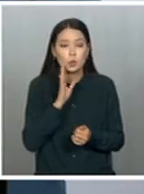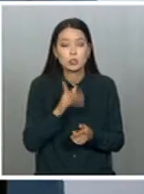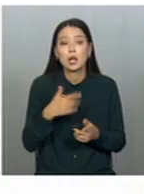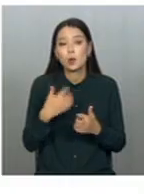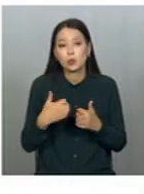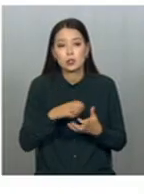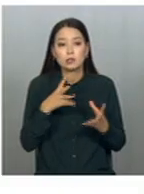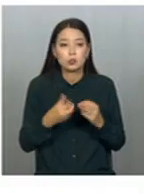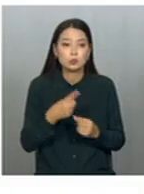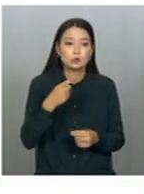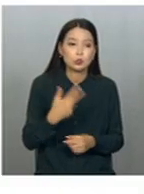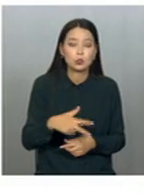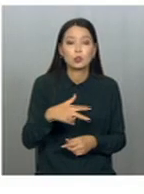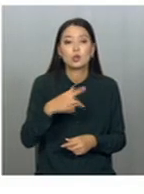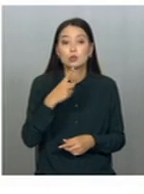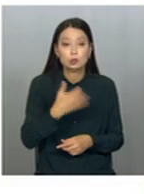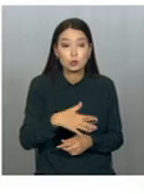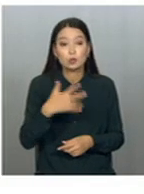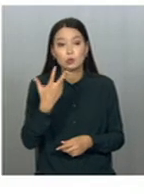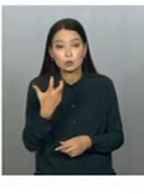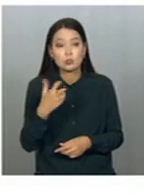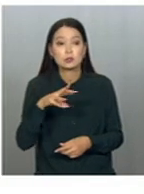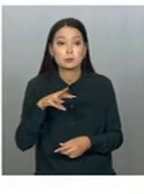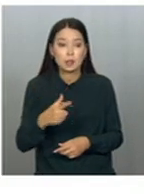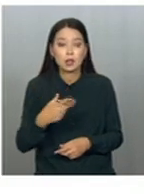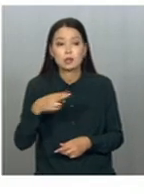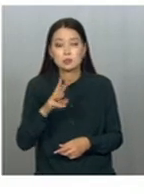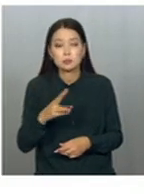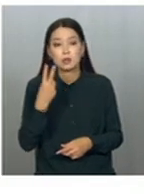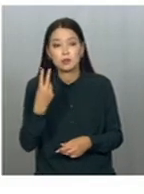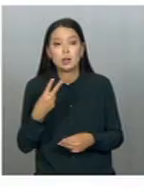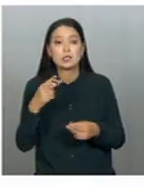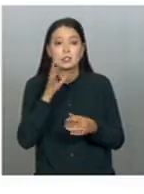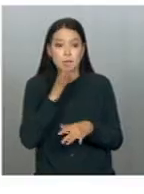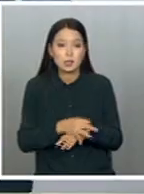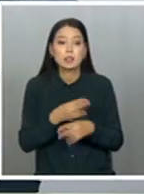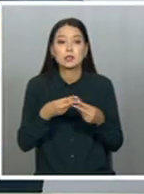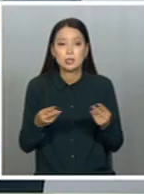есеппен 150-350 миллиграмм дециметр квадраттың сағатқа көбейтіндісіне тең.